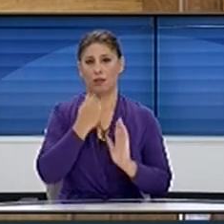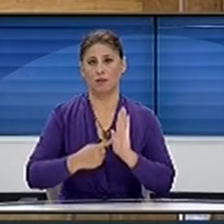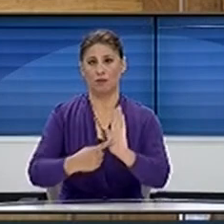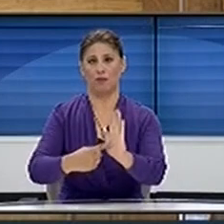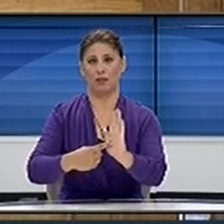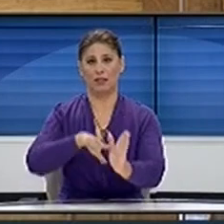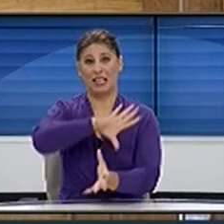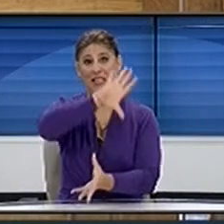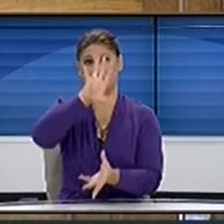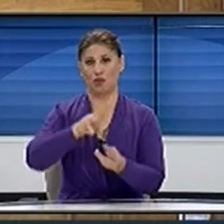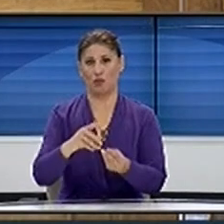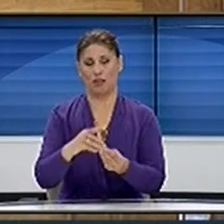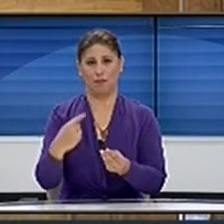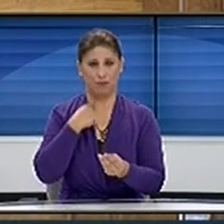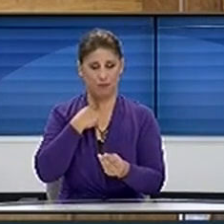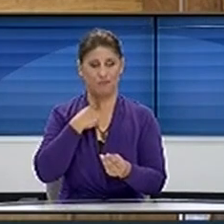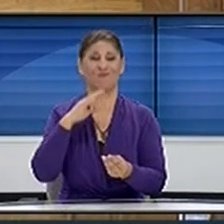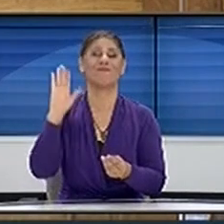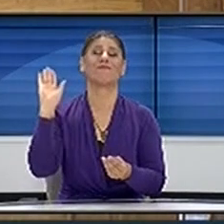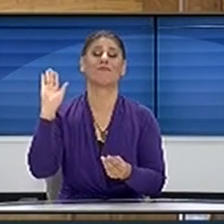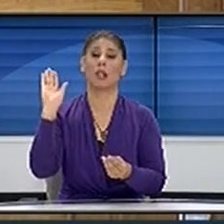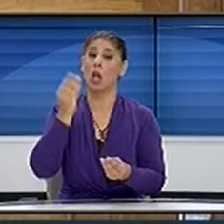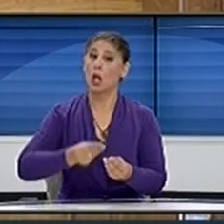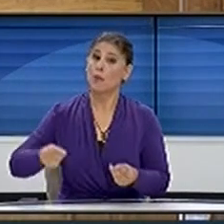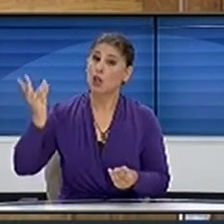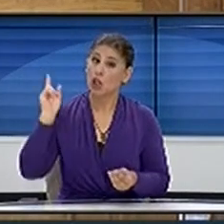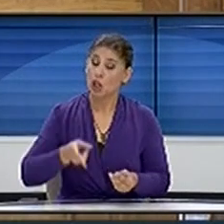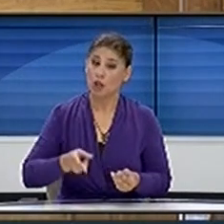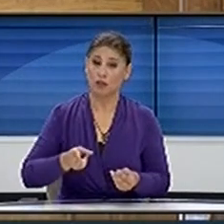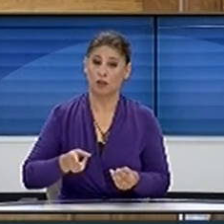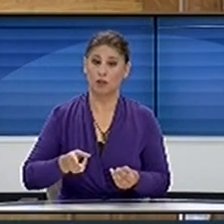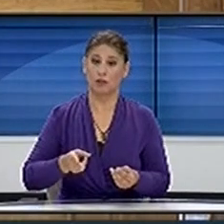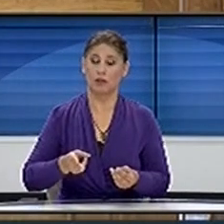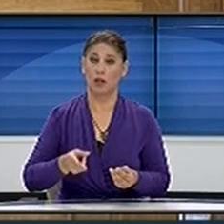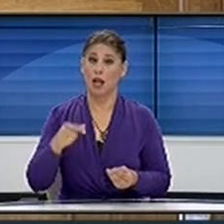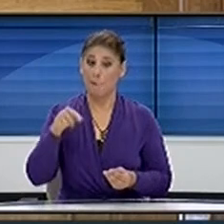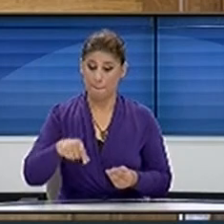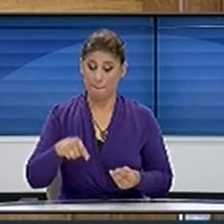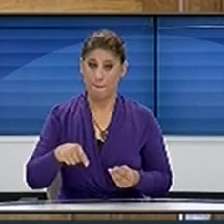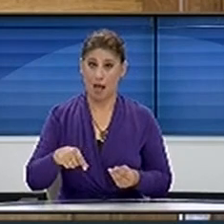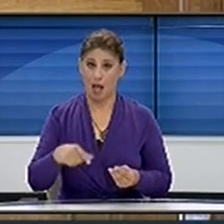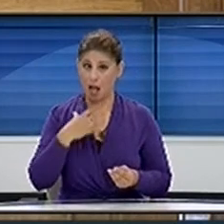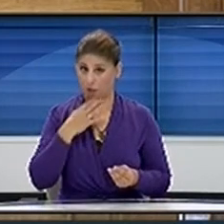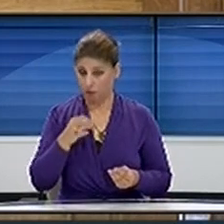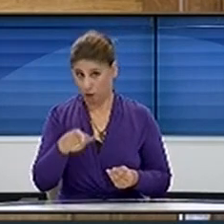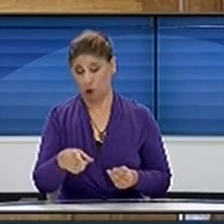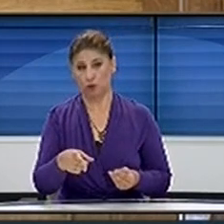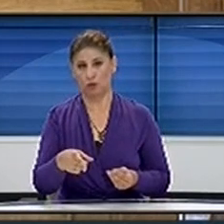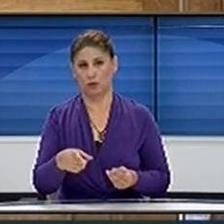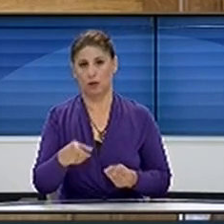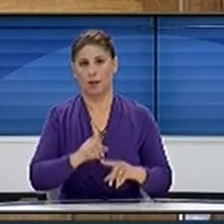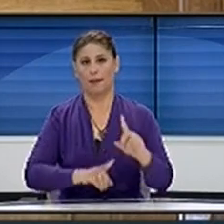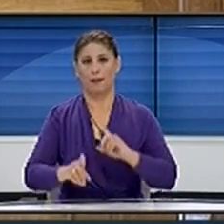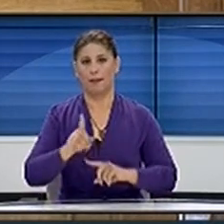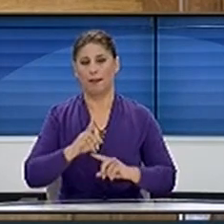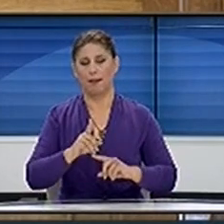προβάλλεται ως συνολική της αποτυχία. Και το χειρότερο, με αυτή την αφορμή, κάποιοι να